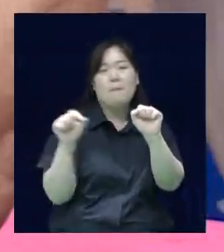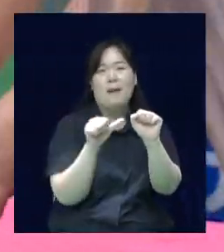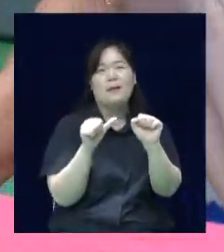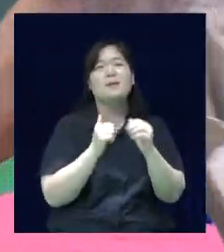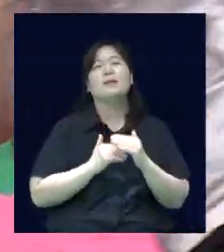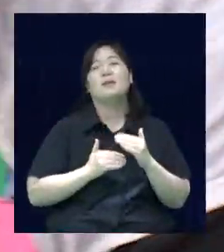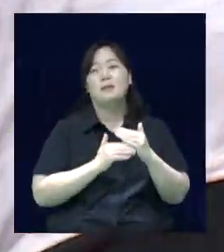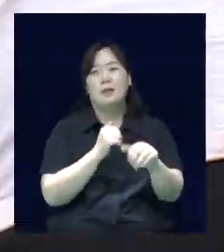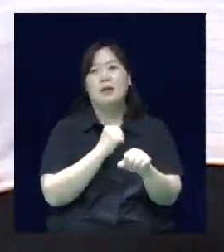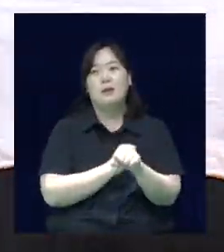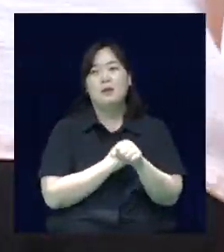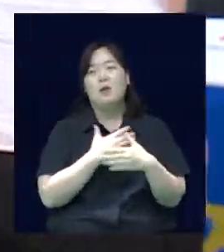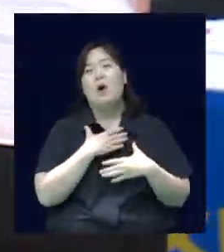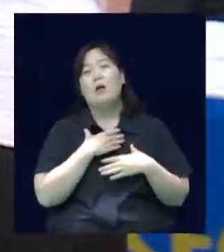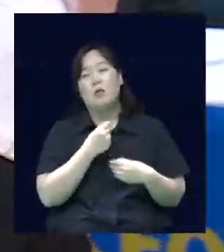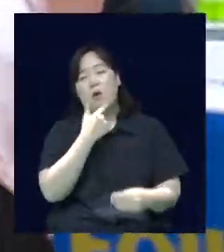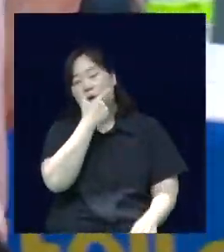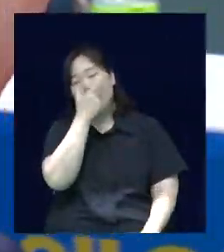심판들께서.